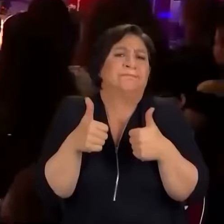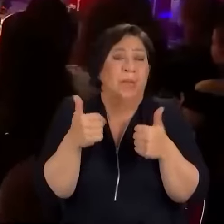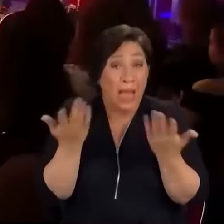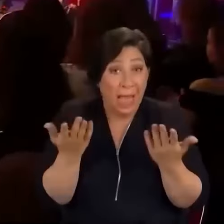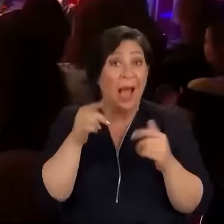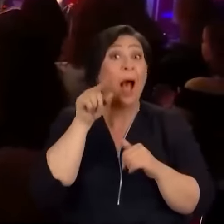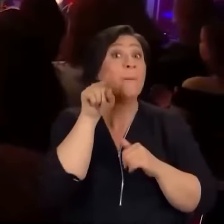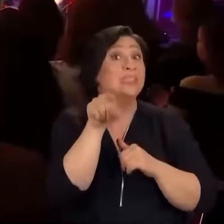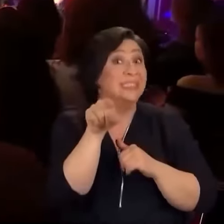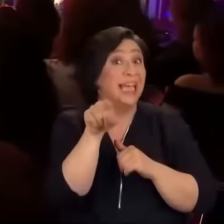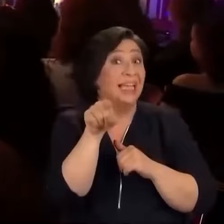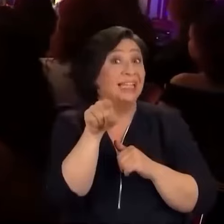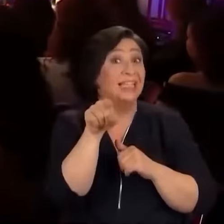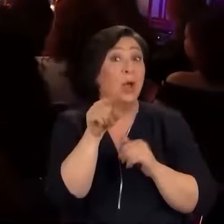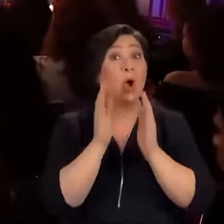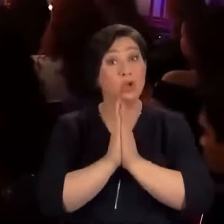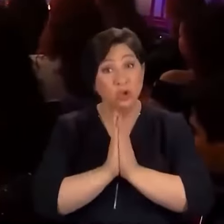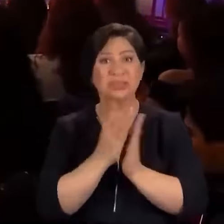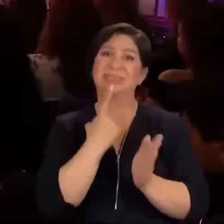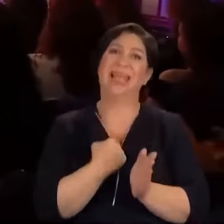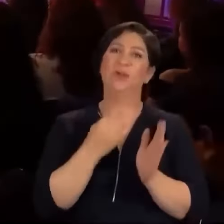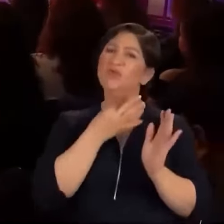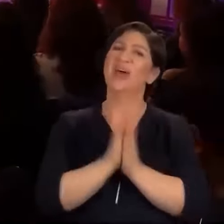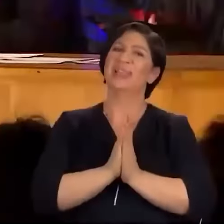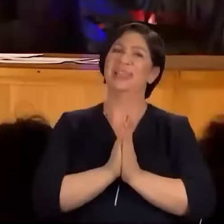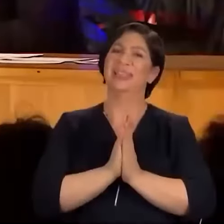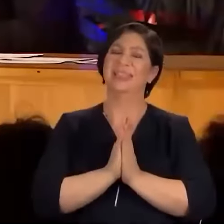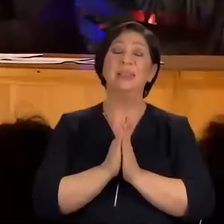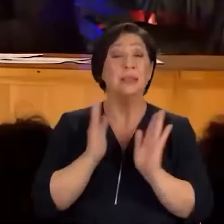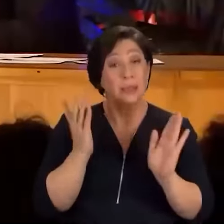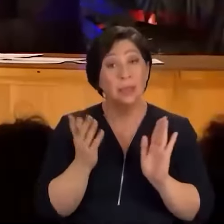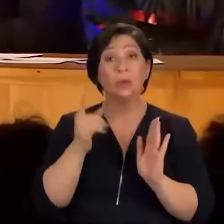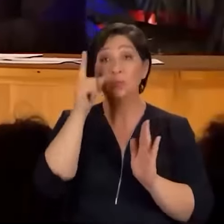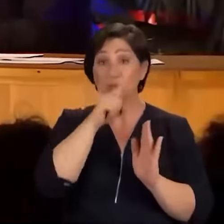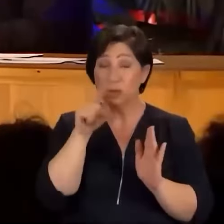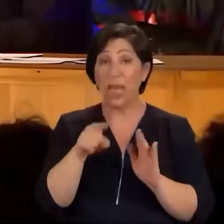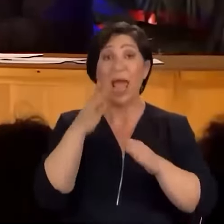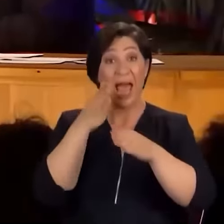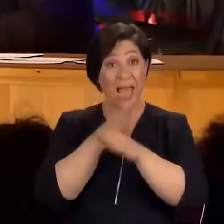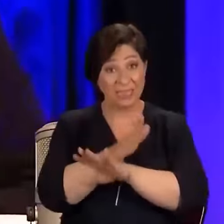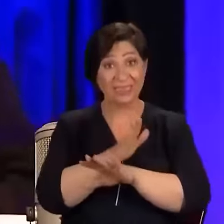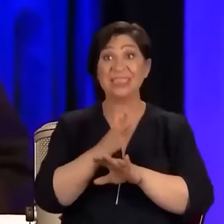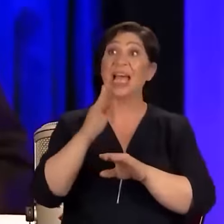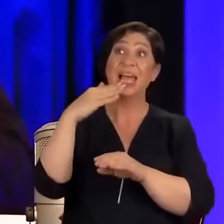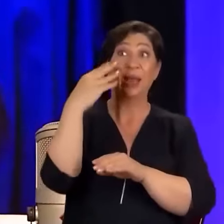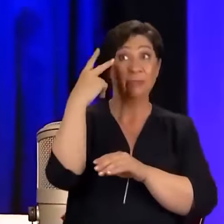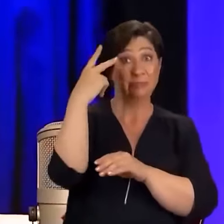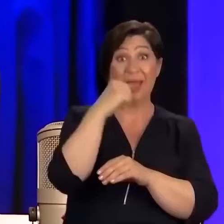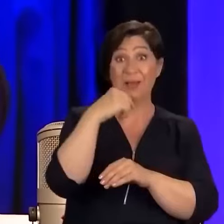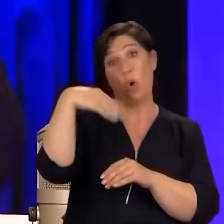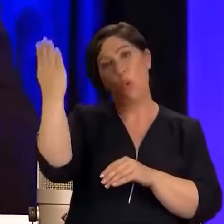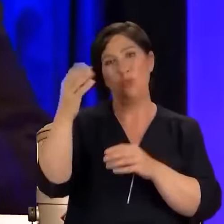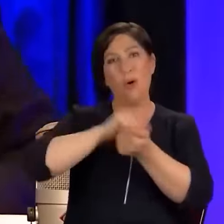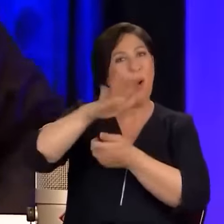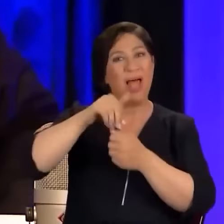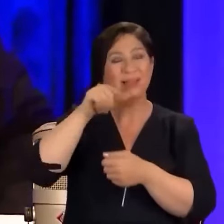çözeriz ama sen özür dile. Kesinlikle. Şimdi dolayısıyla aslında